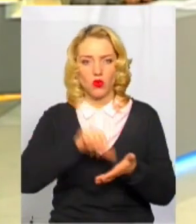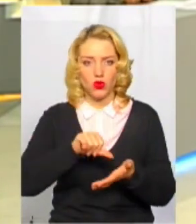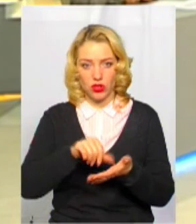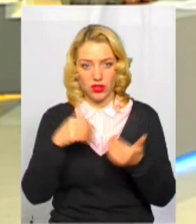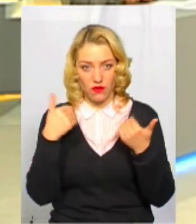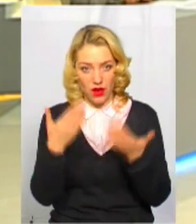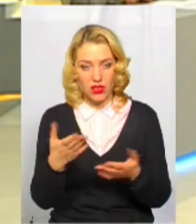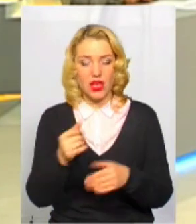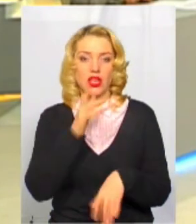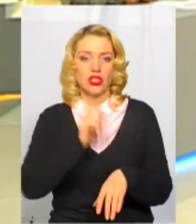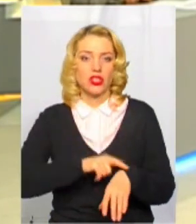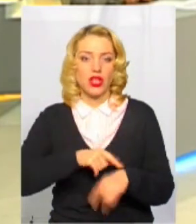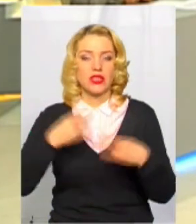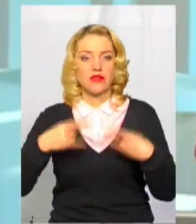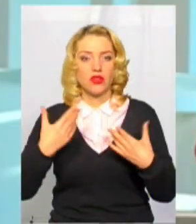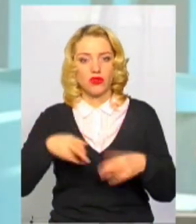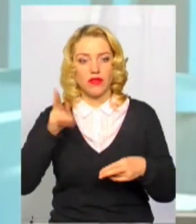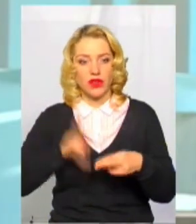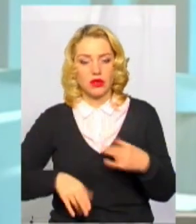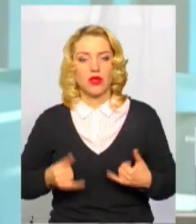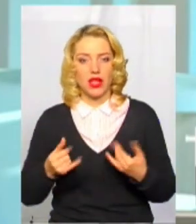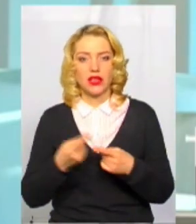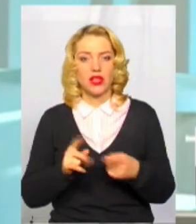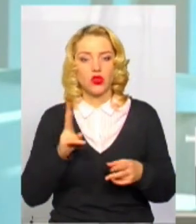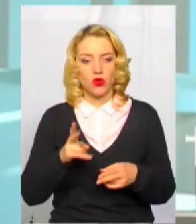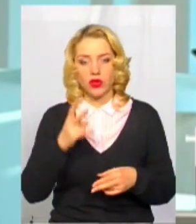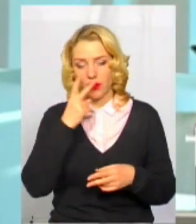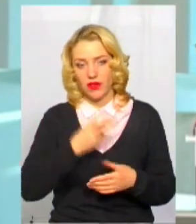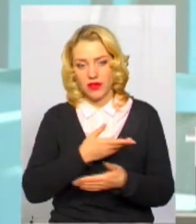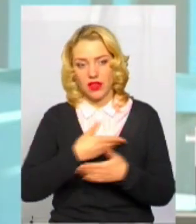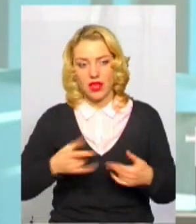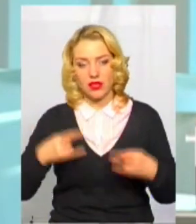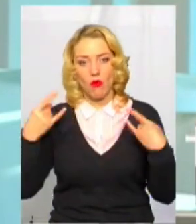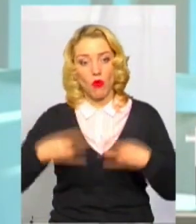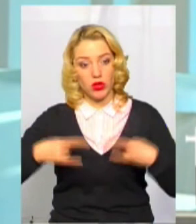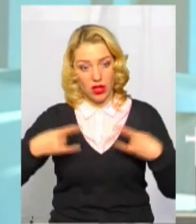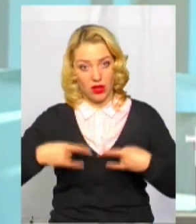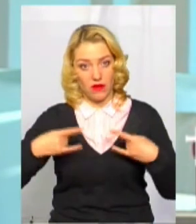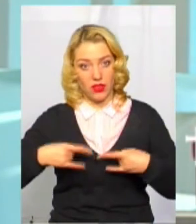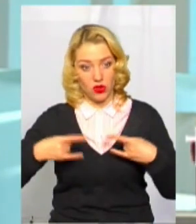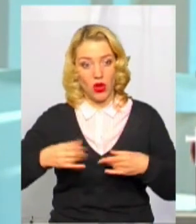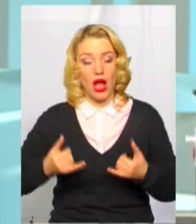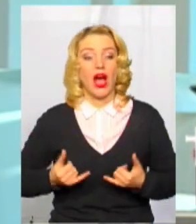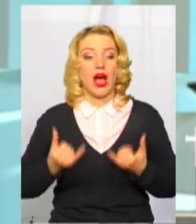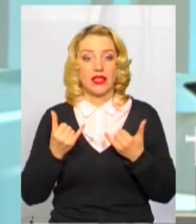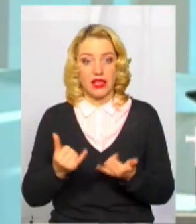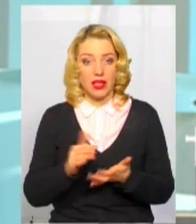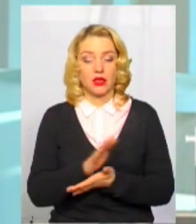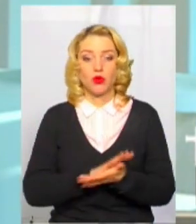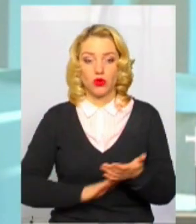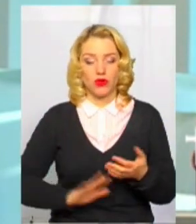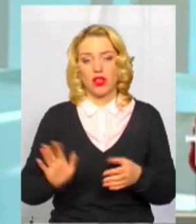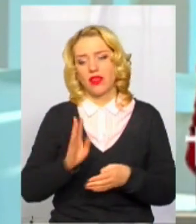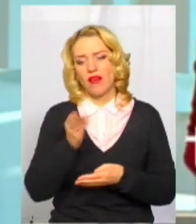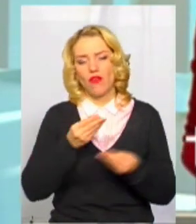питання. Час нашого ефіру вичерпано для тих, хто дивився нас по телевізору, а зараз продовжиться